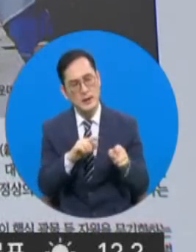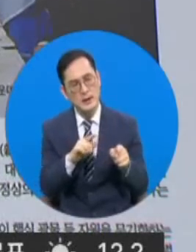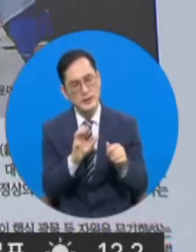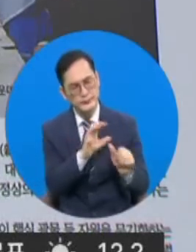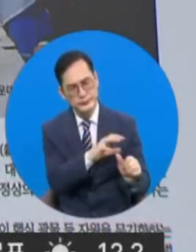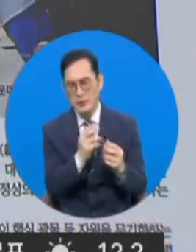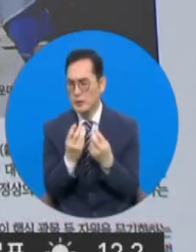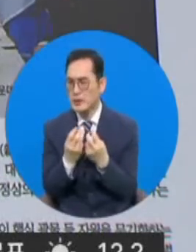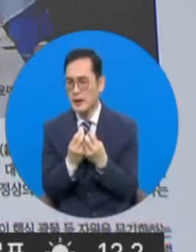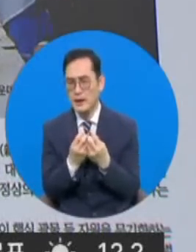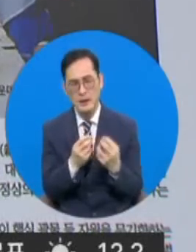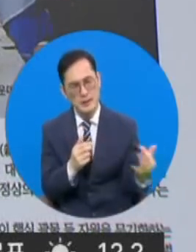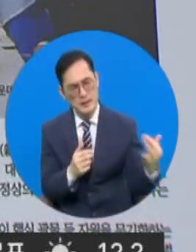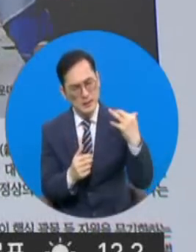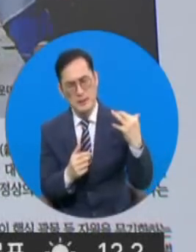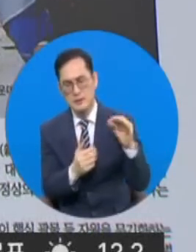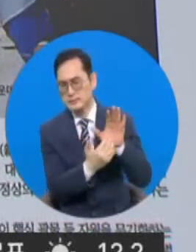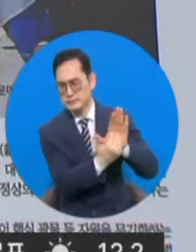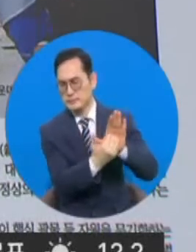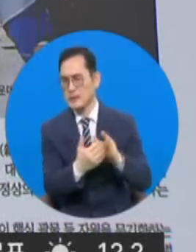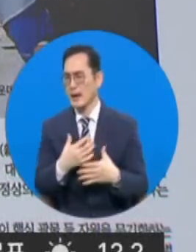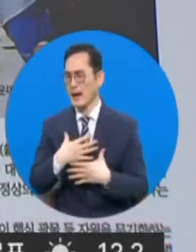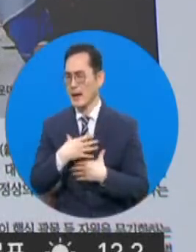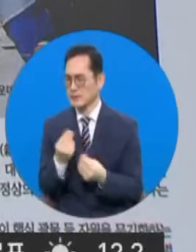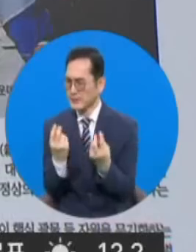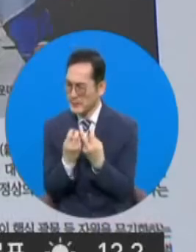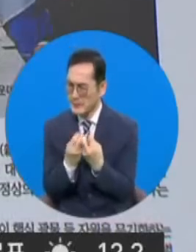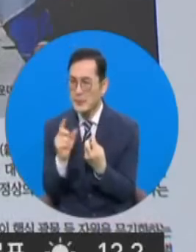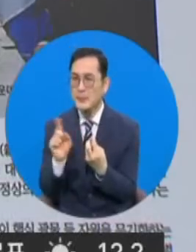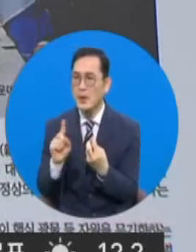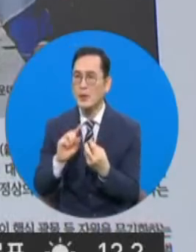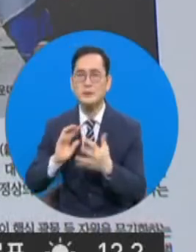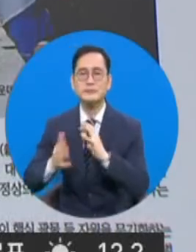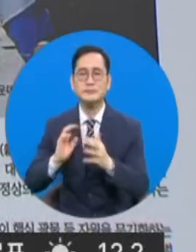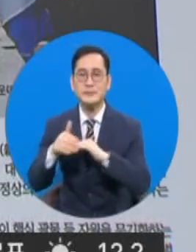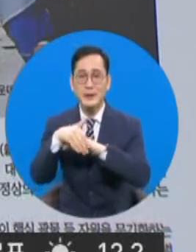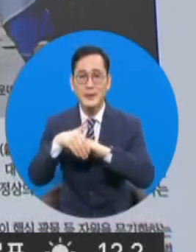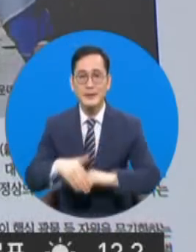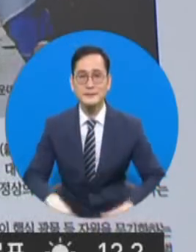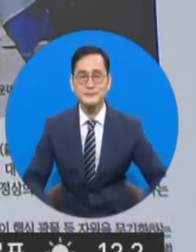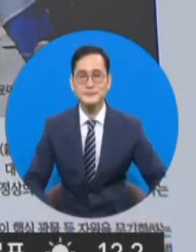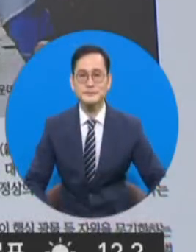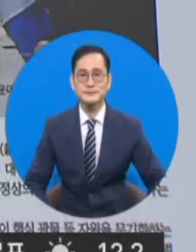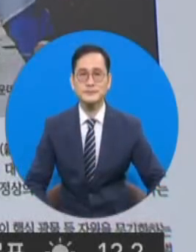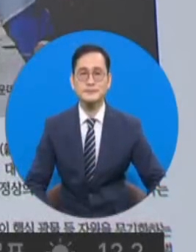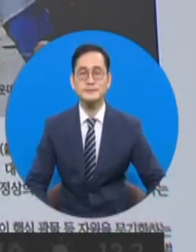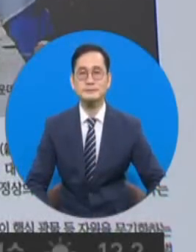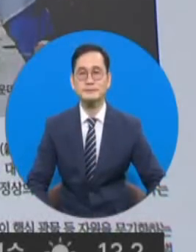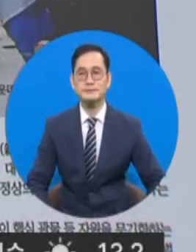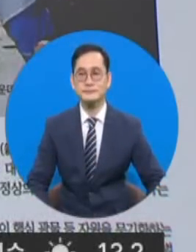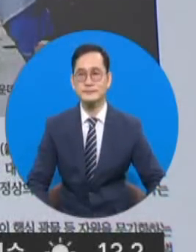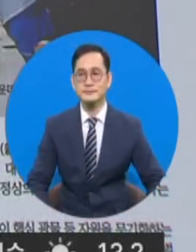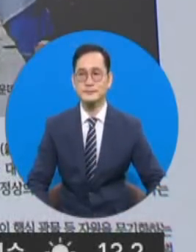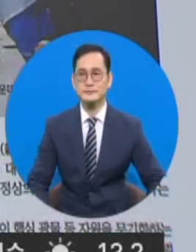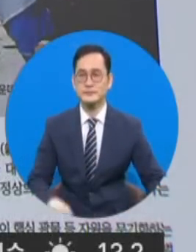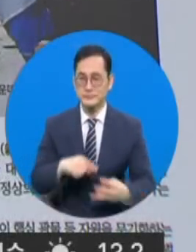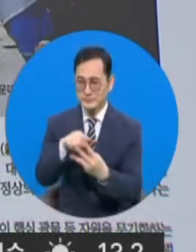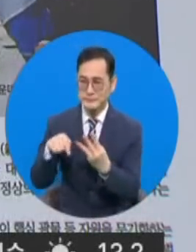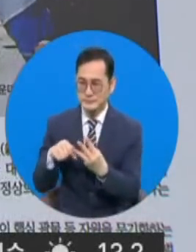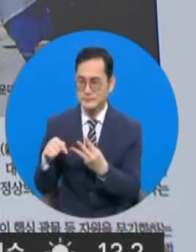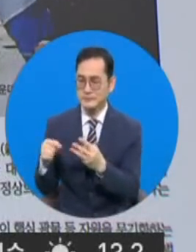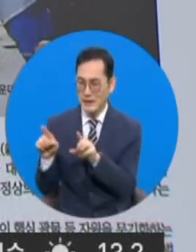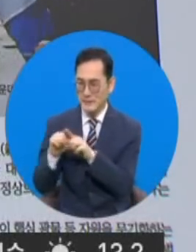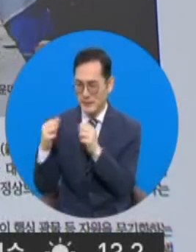안보협력 강화가 핵심 의제가 이번 g7에서 될 것이다라는 전망이고요 정상회담에서 공동성명 채택 가능성도